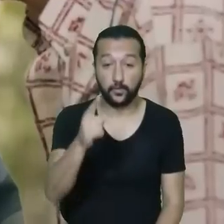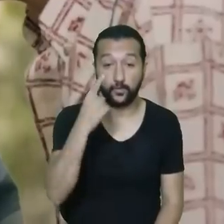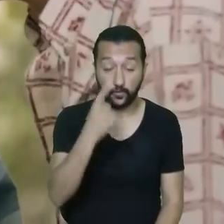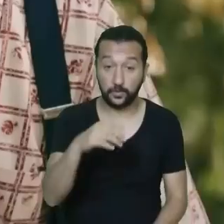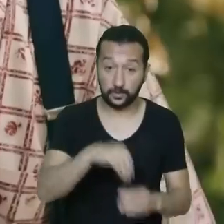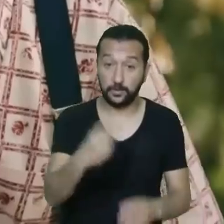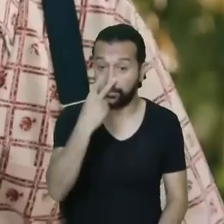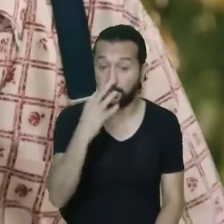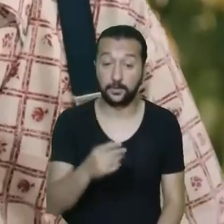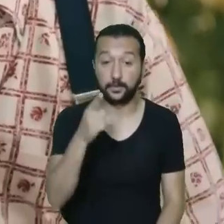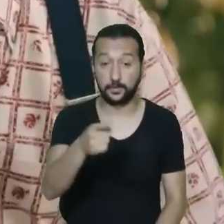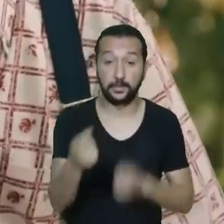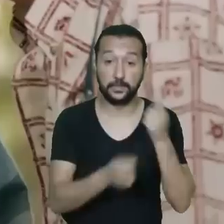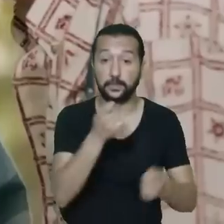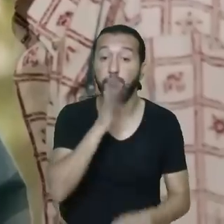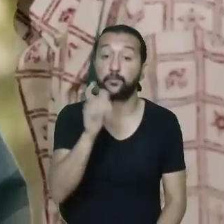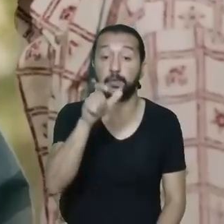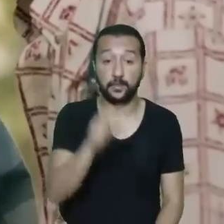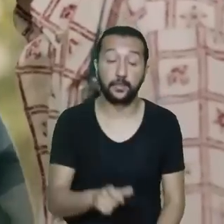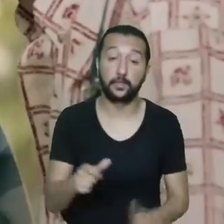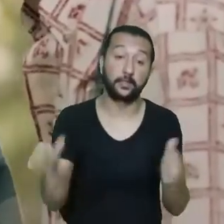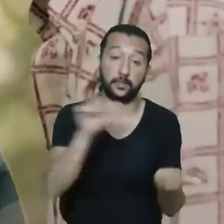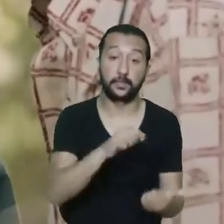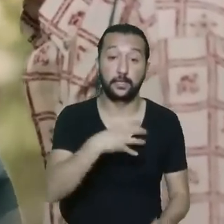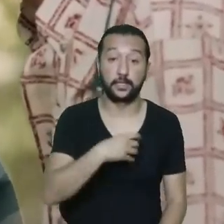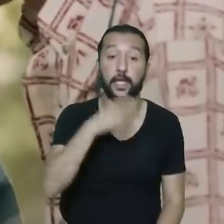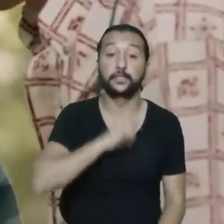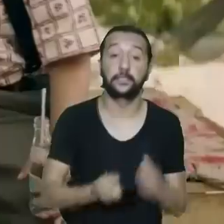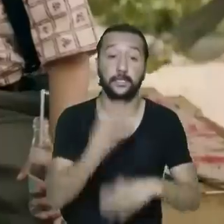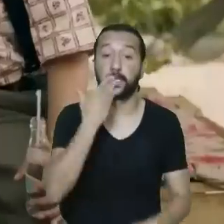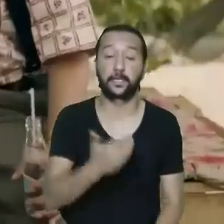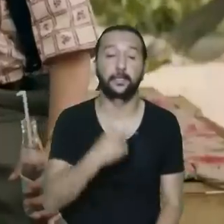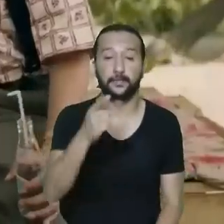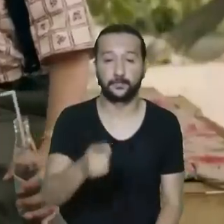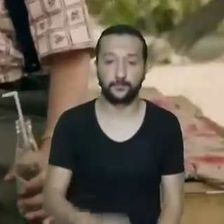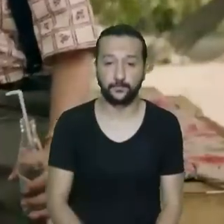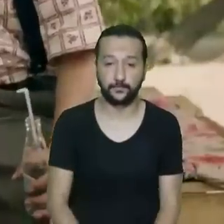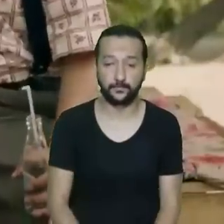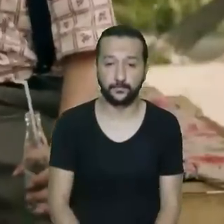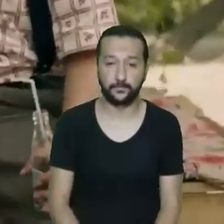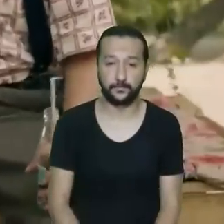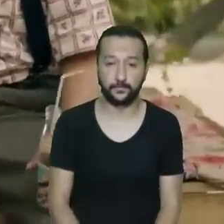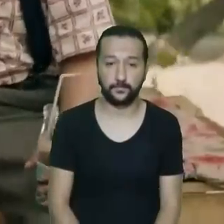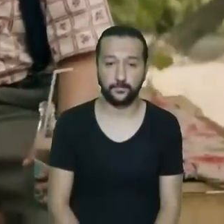içini diktin. İşini bilmeyene fela, döner bir tarafını tepeler dedin.